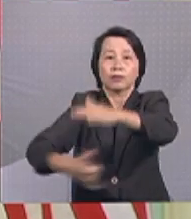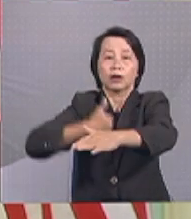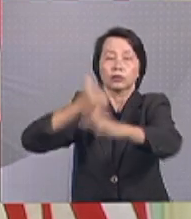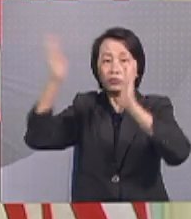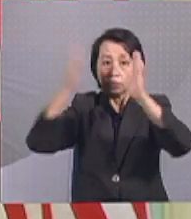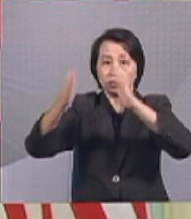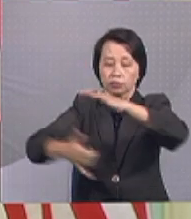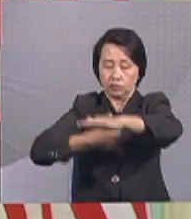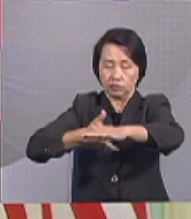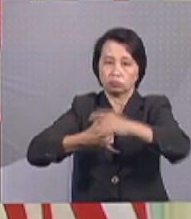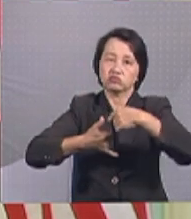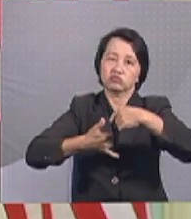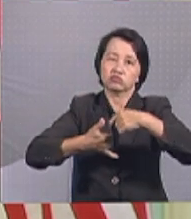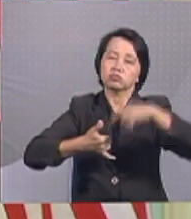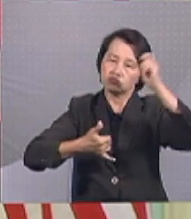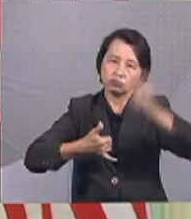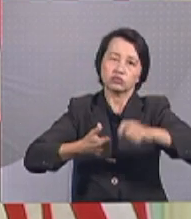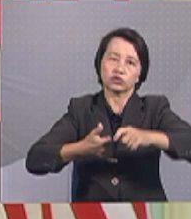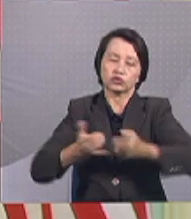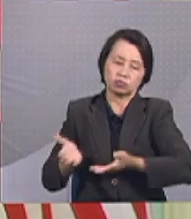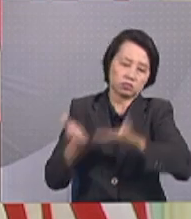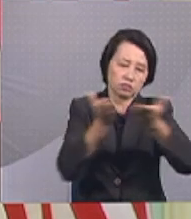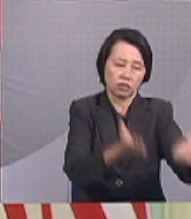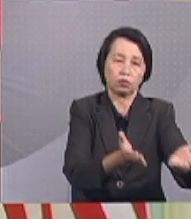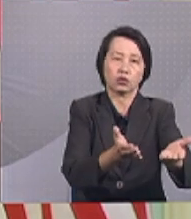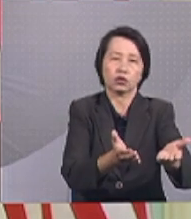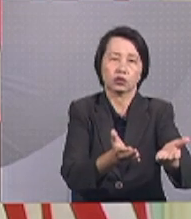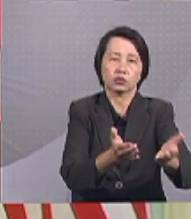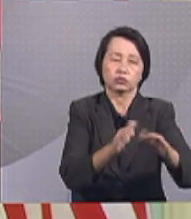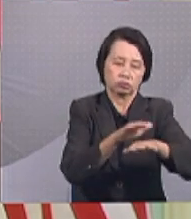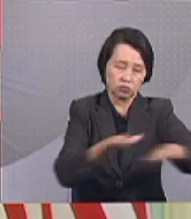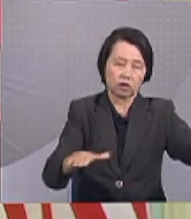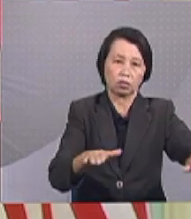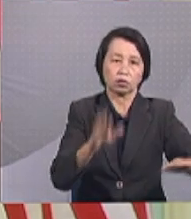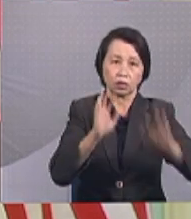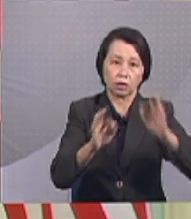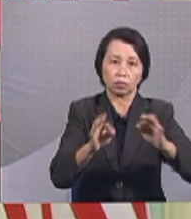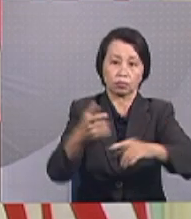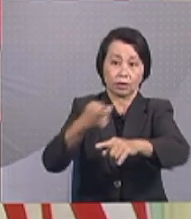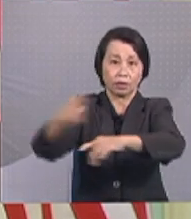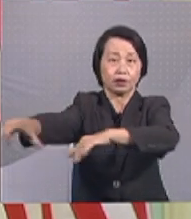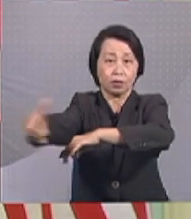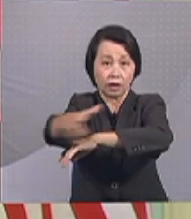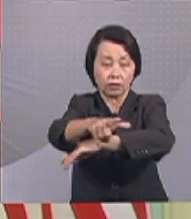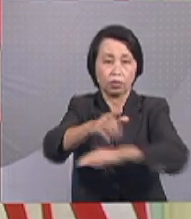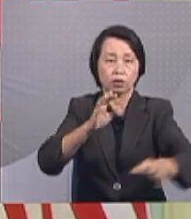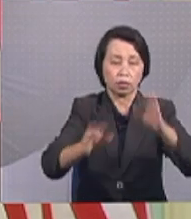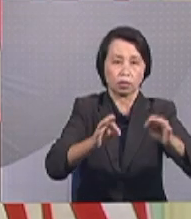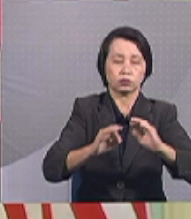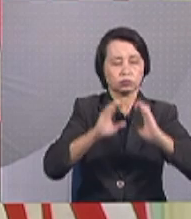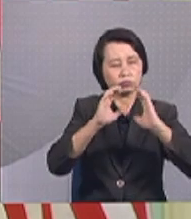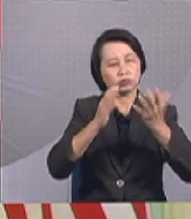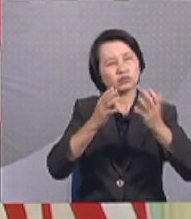pendatang-pendatang tanpa izin ini mesti bawa mereka ke darat kalau mereka daripada laut. Dan prosedur